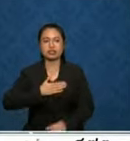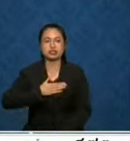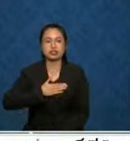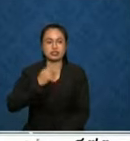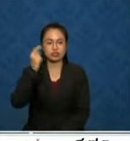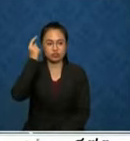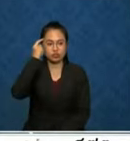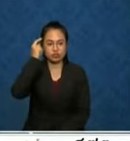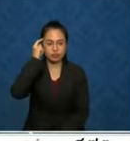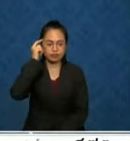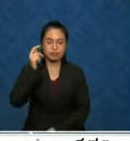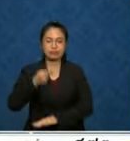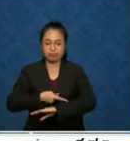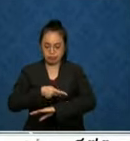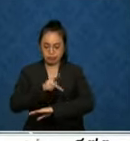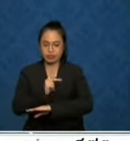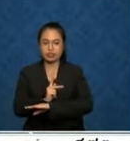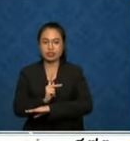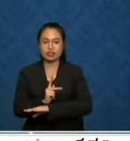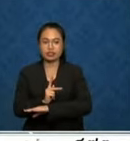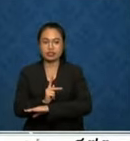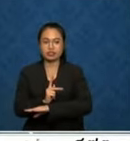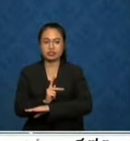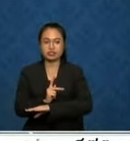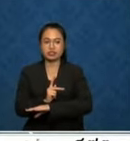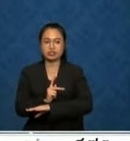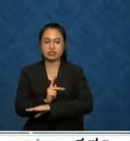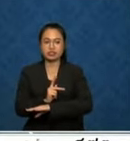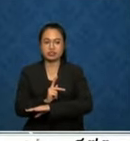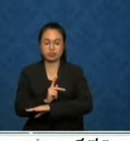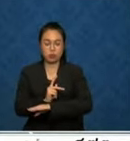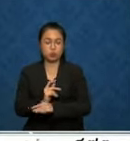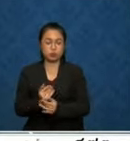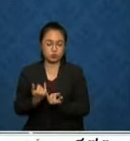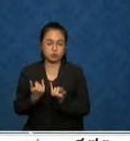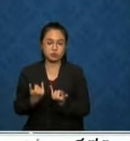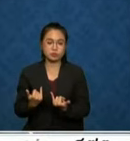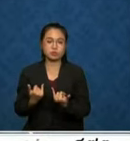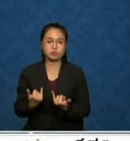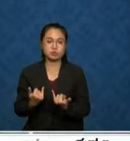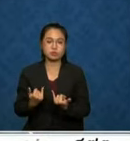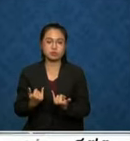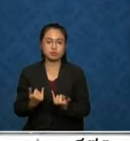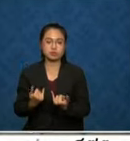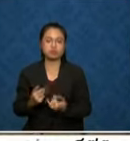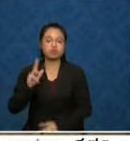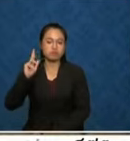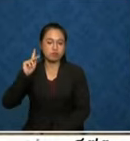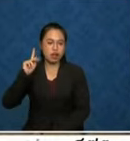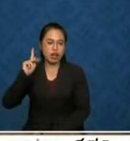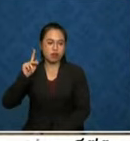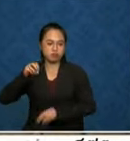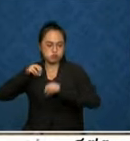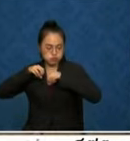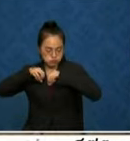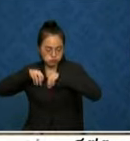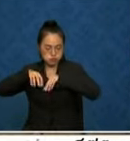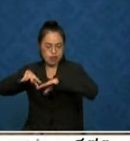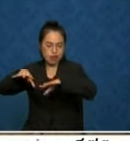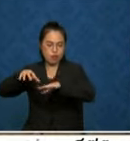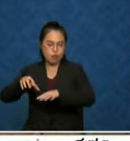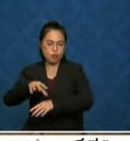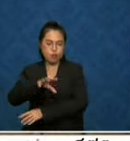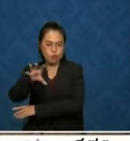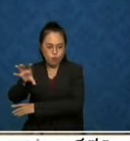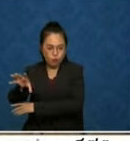คะท่านประธานคะในช่วงณเวลานี้นะคะที่เกิดนะคะข่าวนะคะของธุรกิจดีไอ